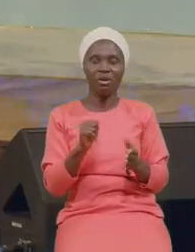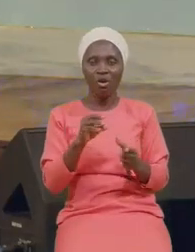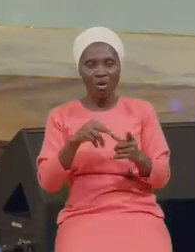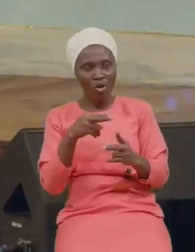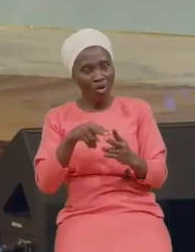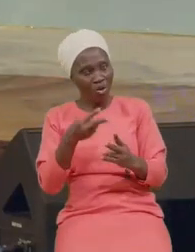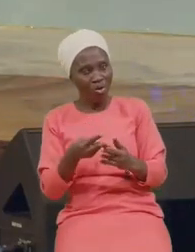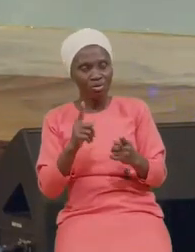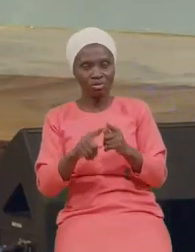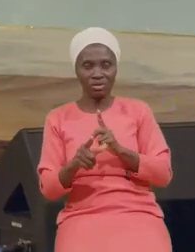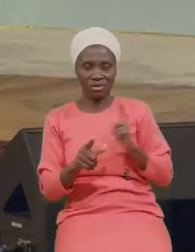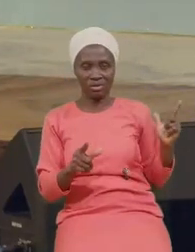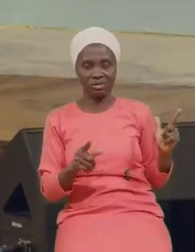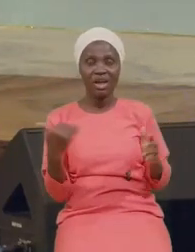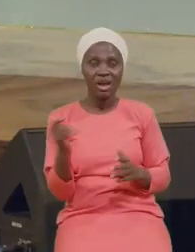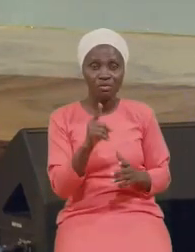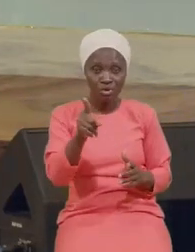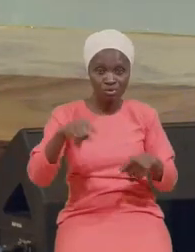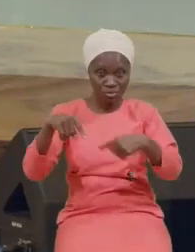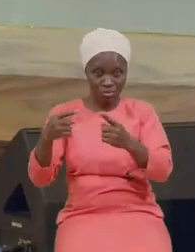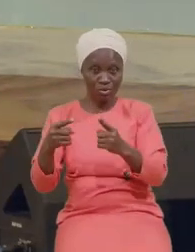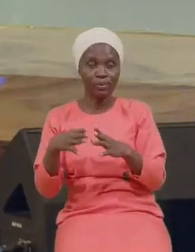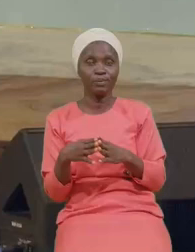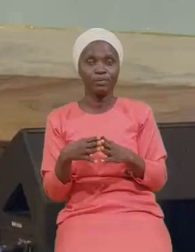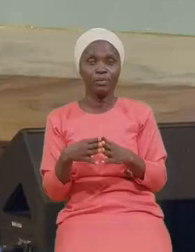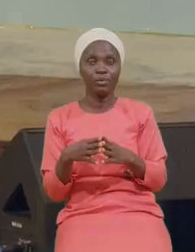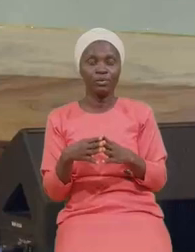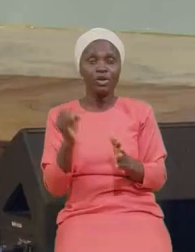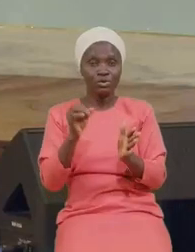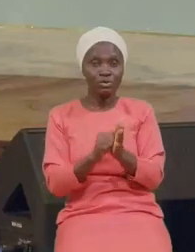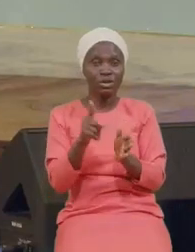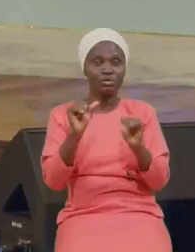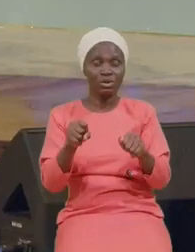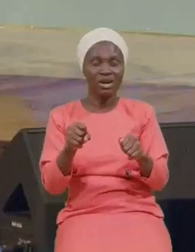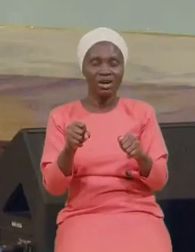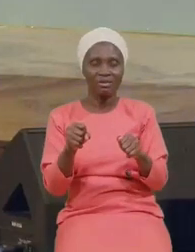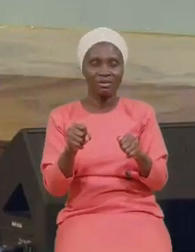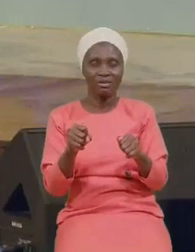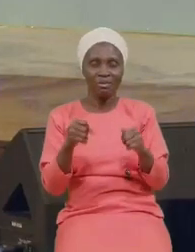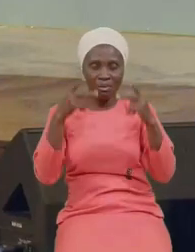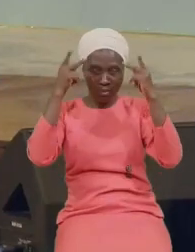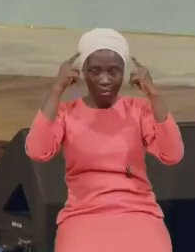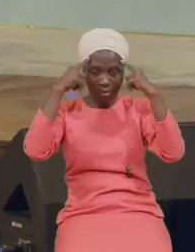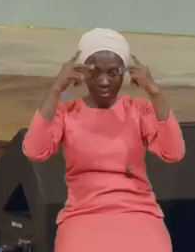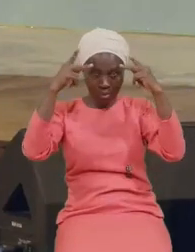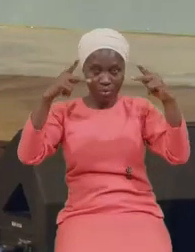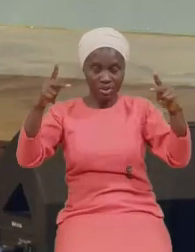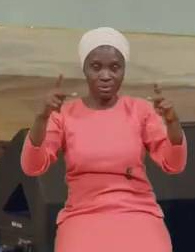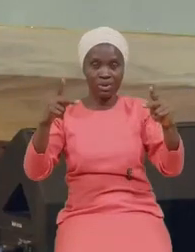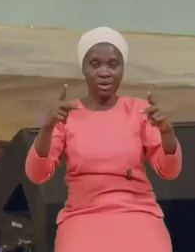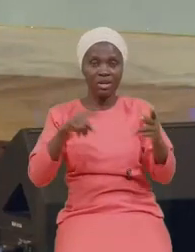tout ce que tu entreprendras que ce livre de la loi ne s'éloigne point de ta